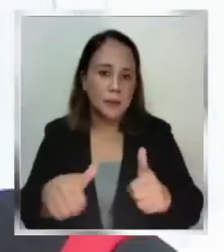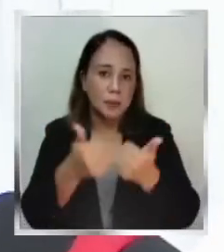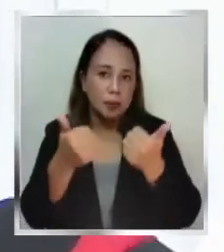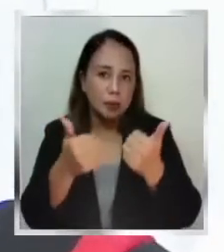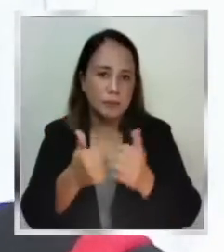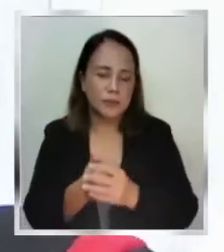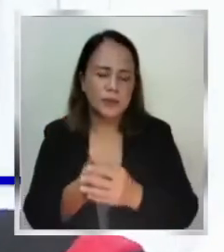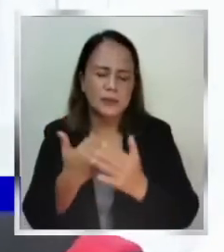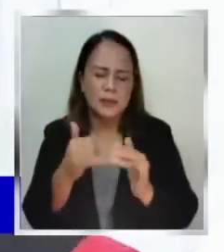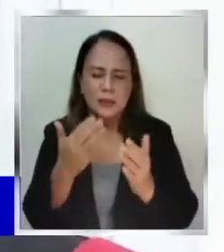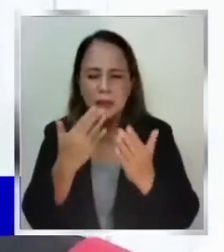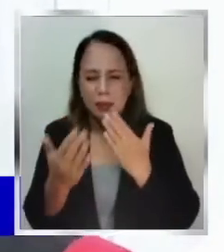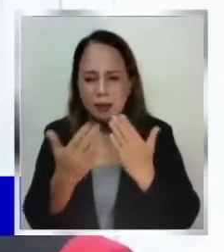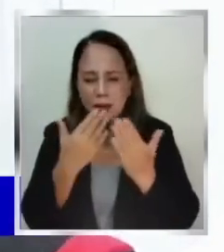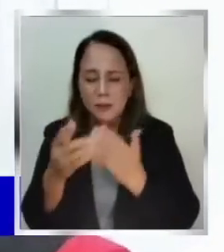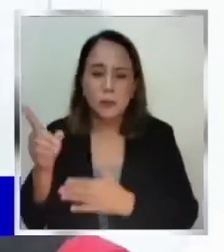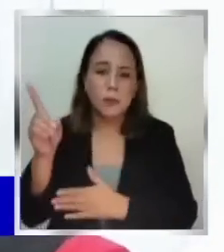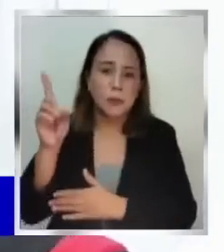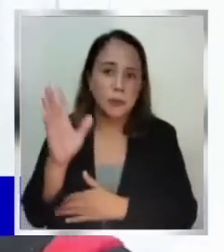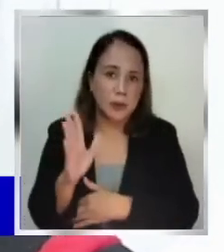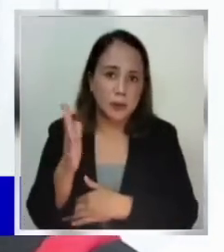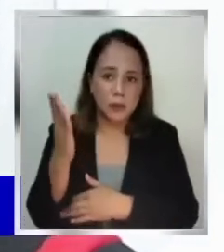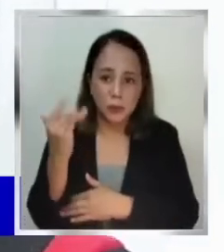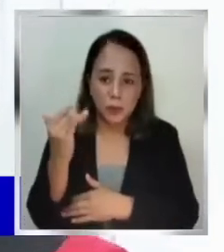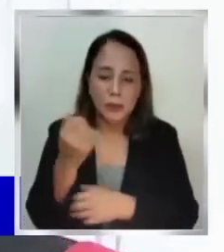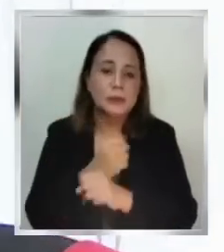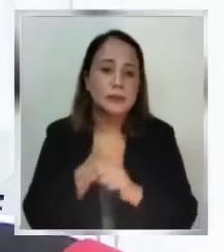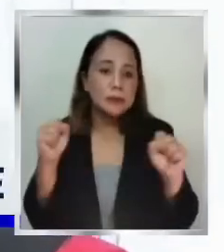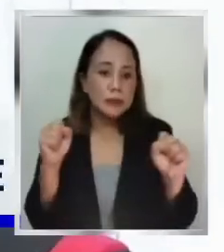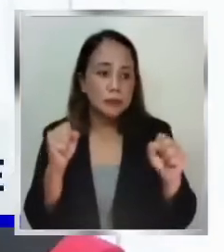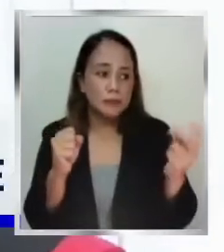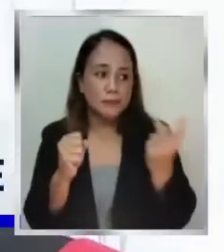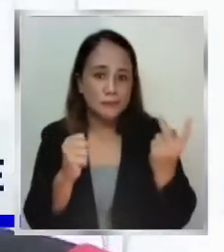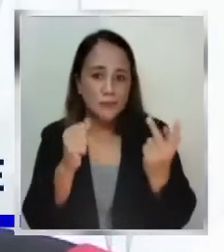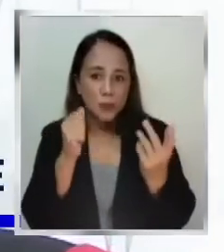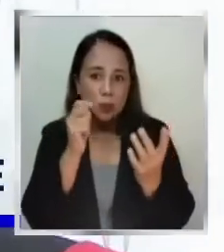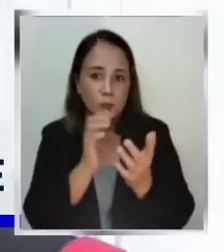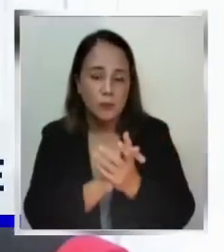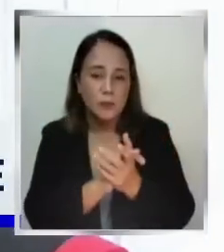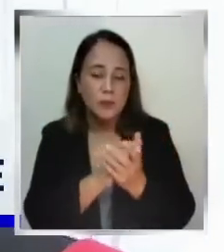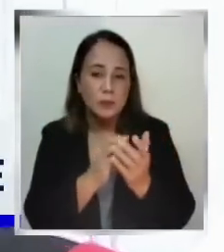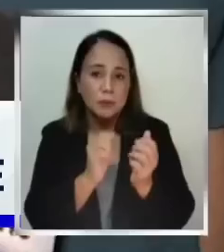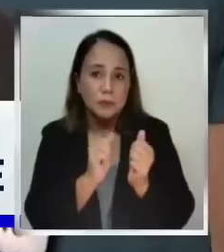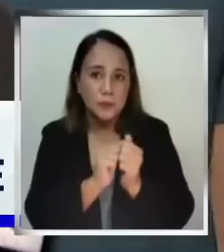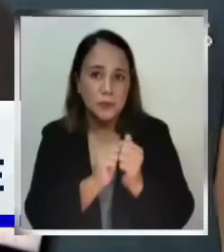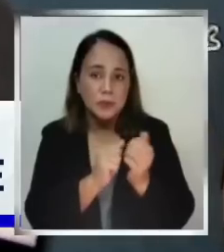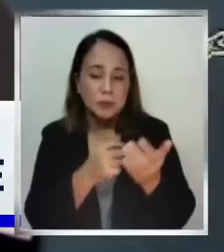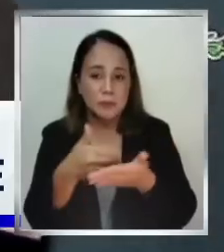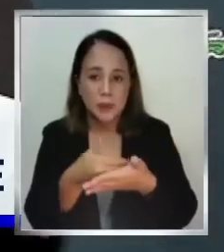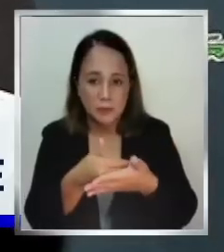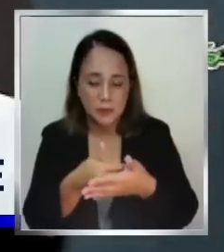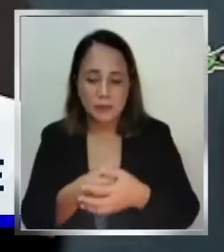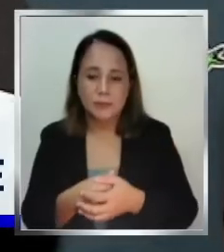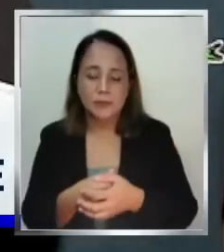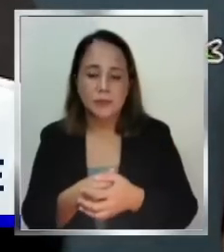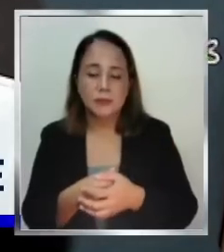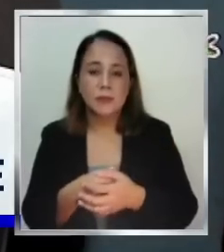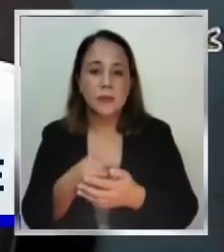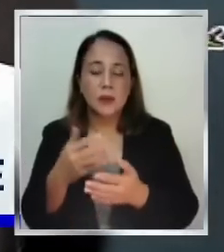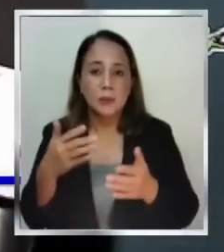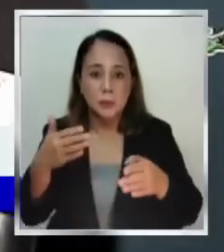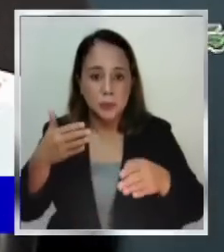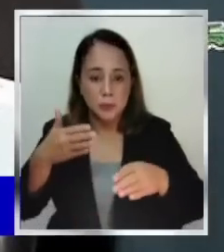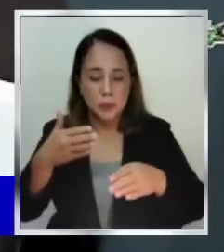din po sa Panginoon kasi ligtas po kaming mag-iina, lalo-lalo na po yung baby namin. Pagdating namin sa mismo sa Kulirira